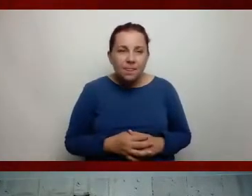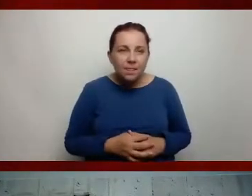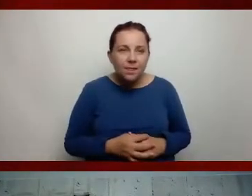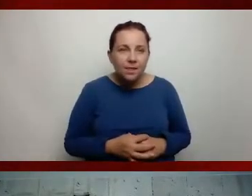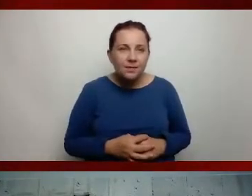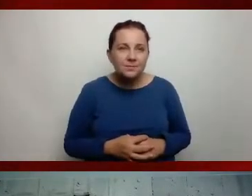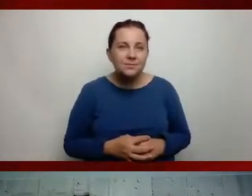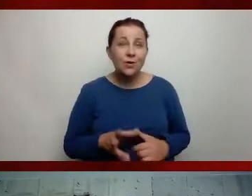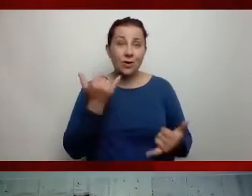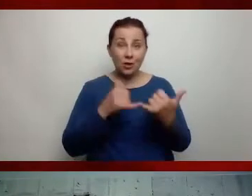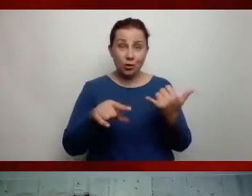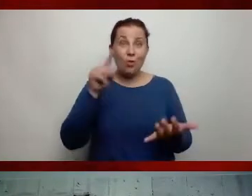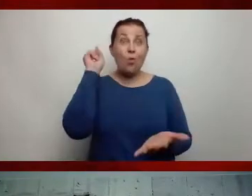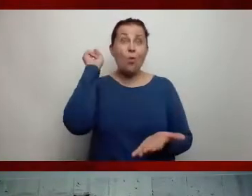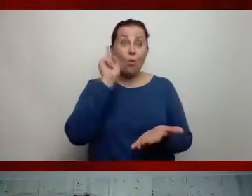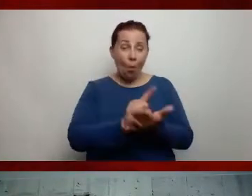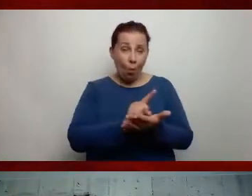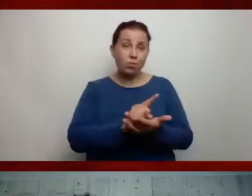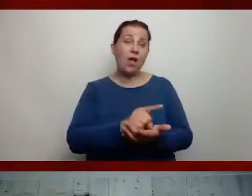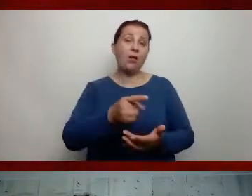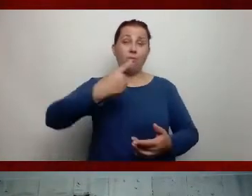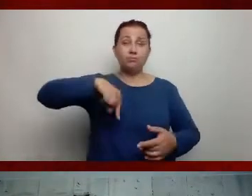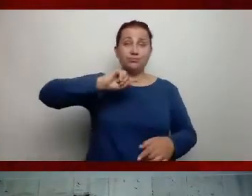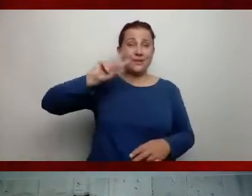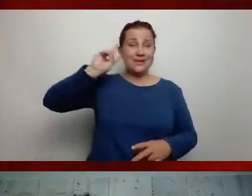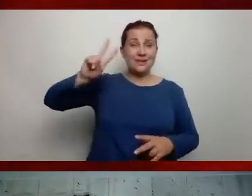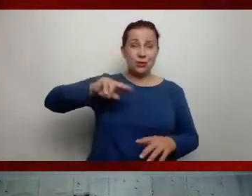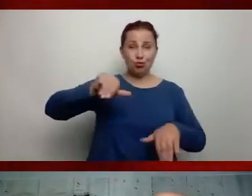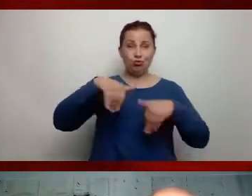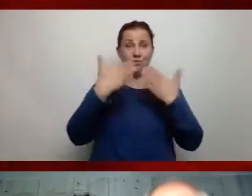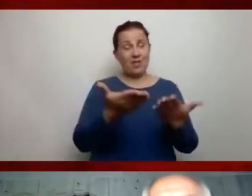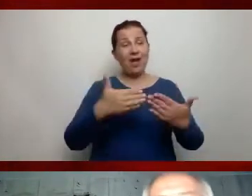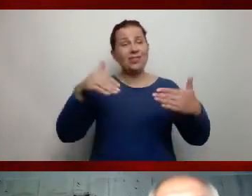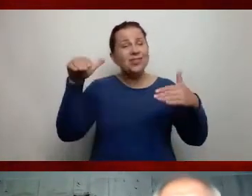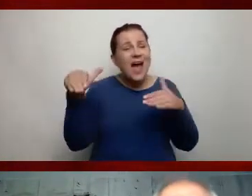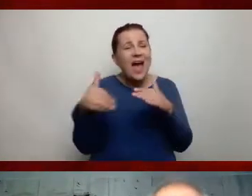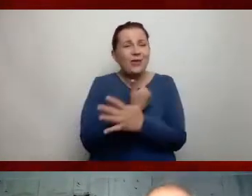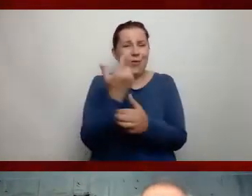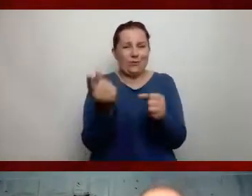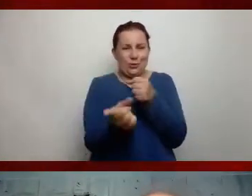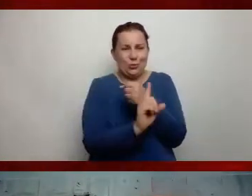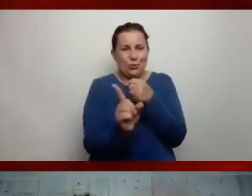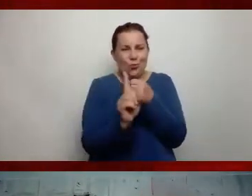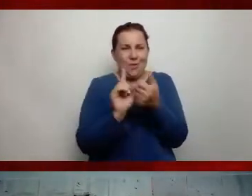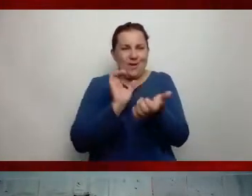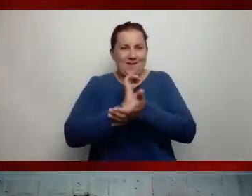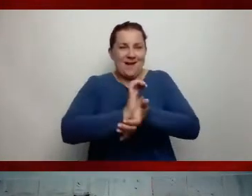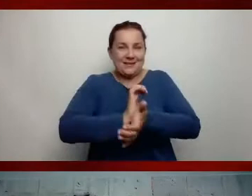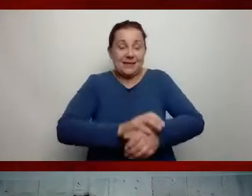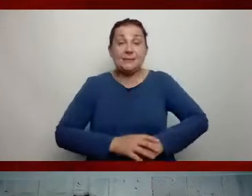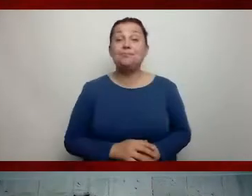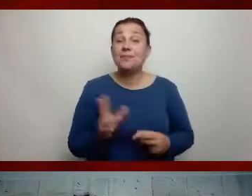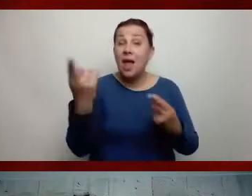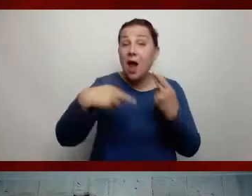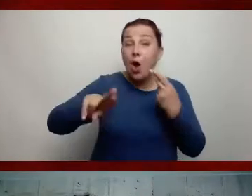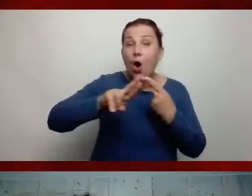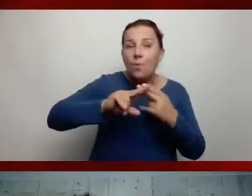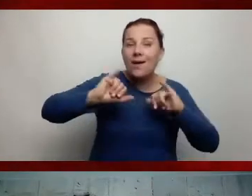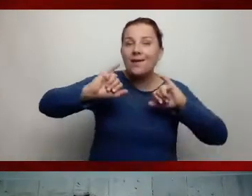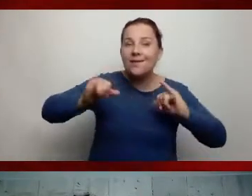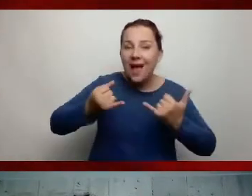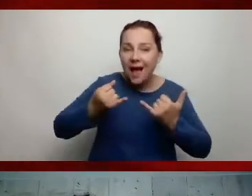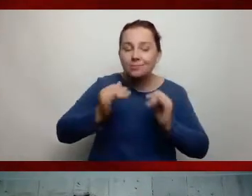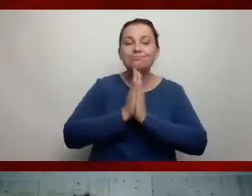egzemplarzem najnowszego numeru naszego pisma. Tak, a jeśli chodzi o odpowiedzi, to prosimy o wysłanie ich